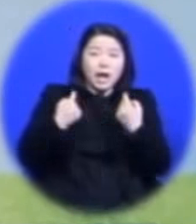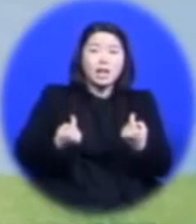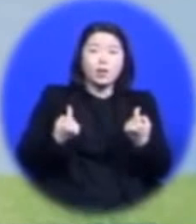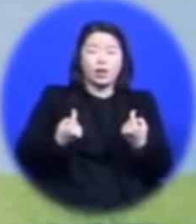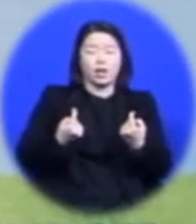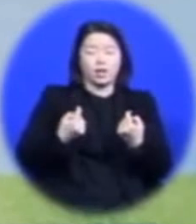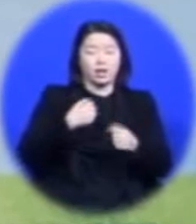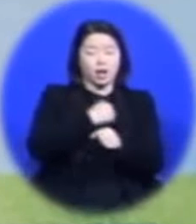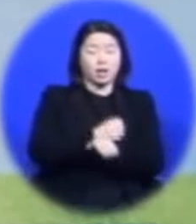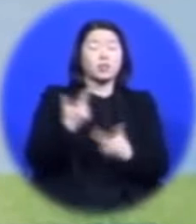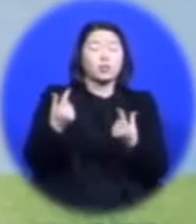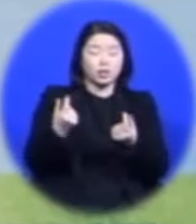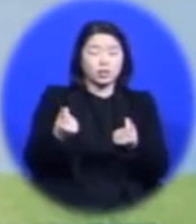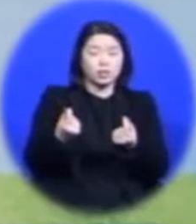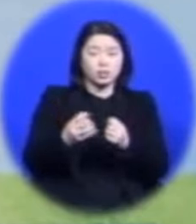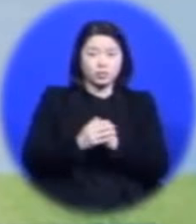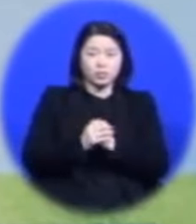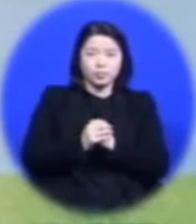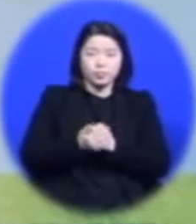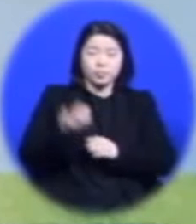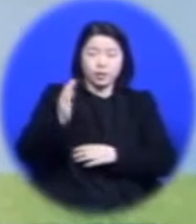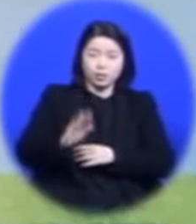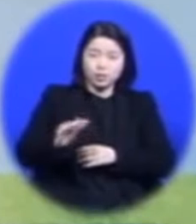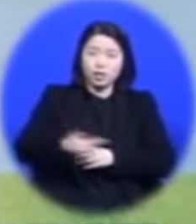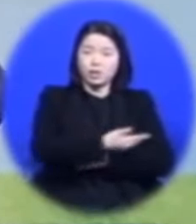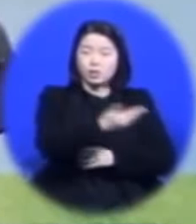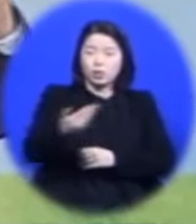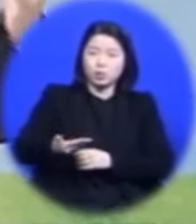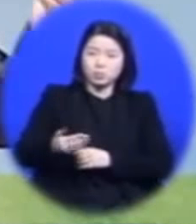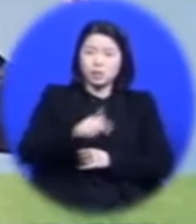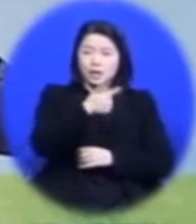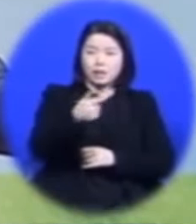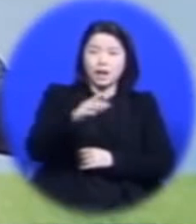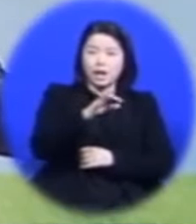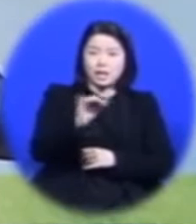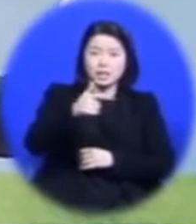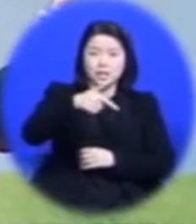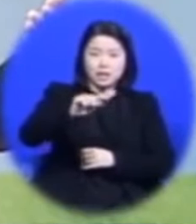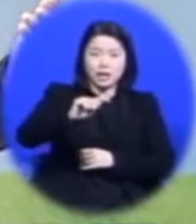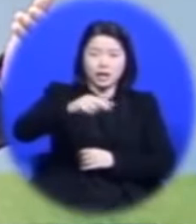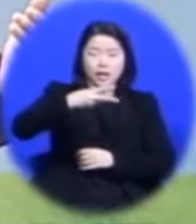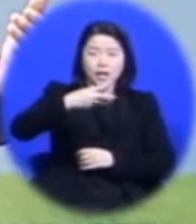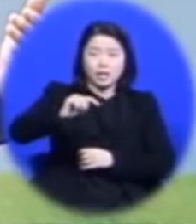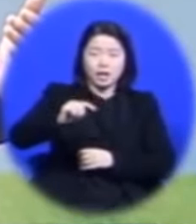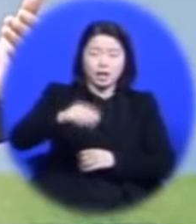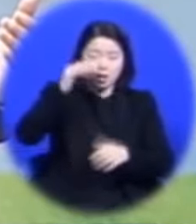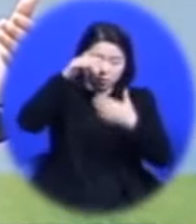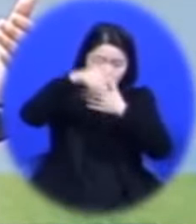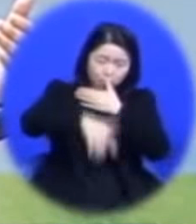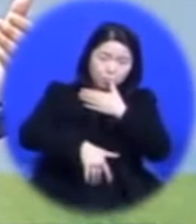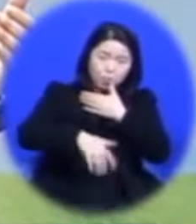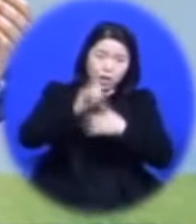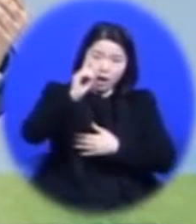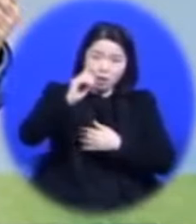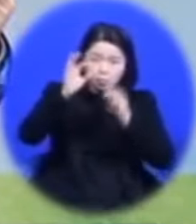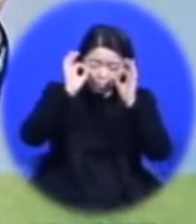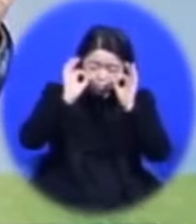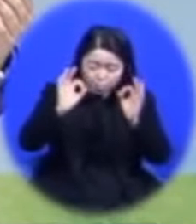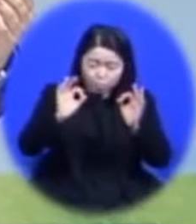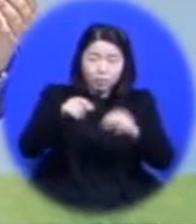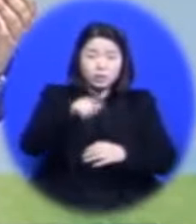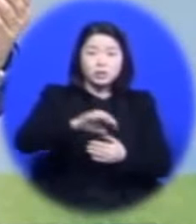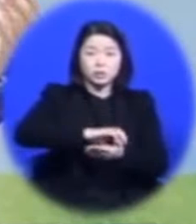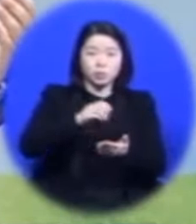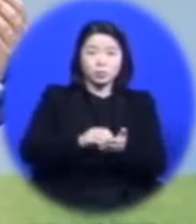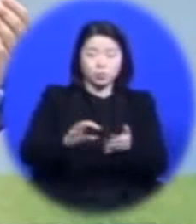모양이에요 근데 여러분 나가라 폭포 한번 보고도 그 정도면 영광스러운